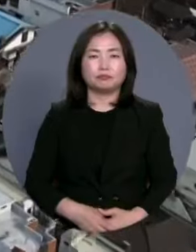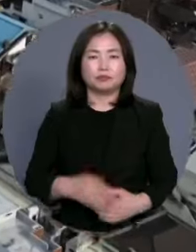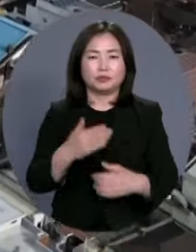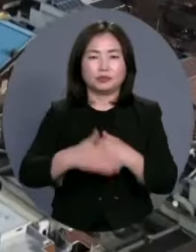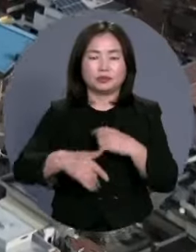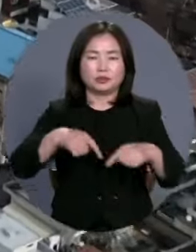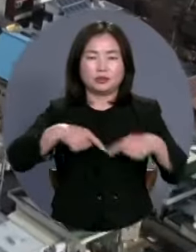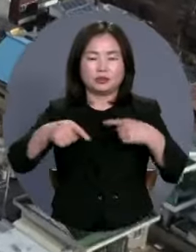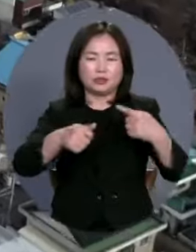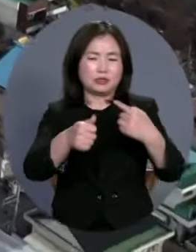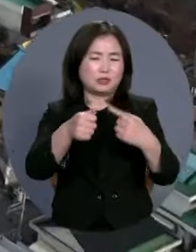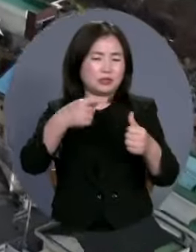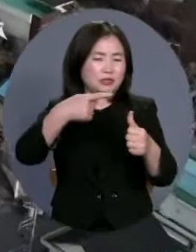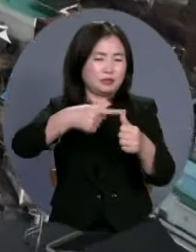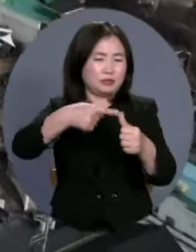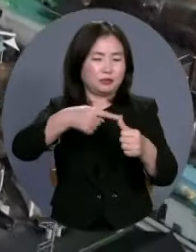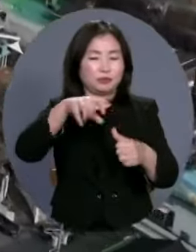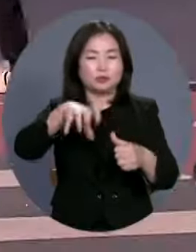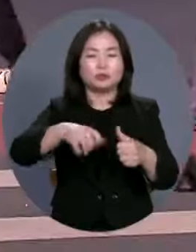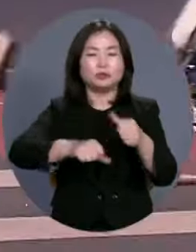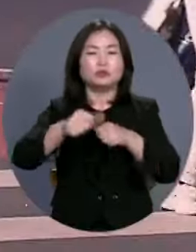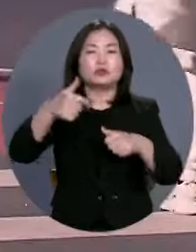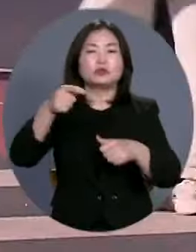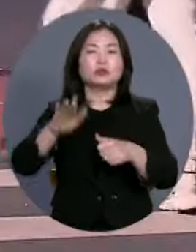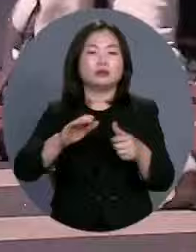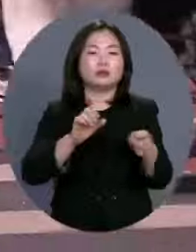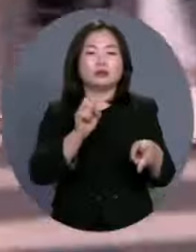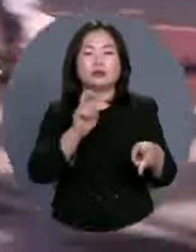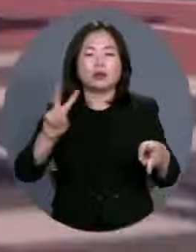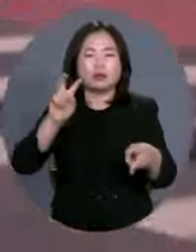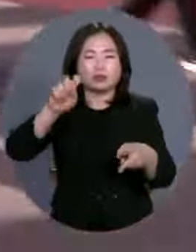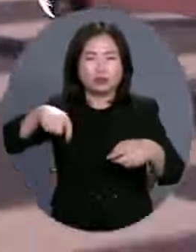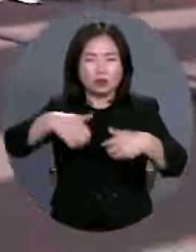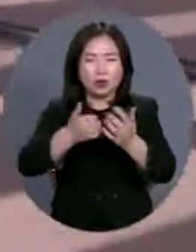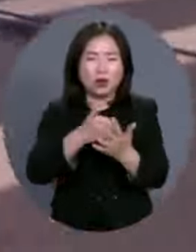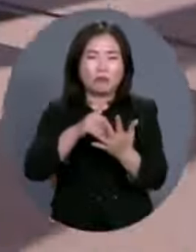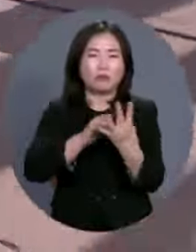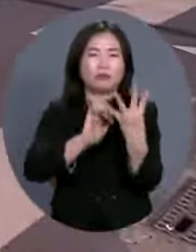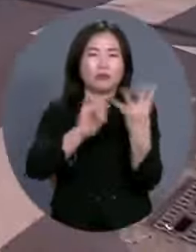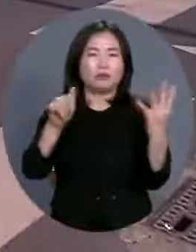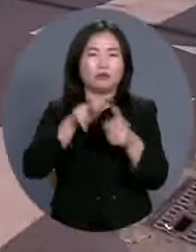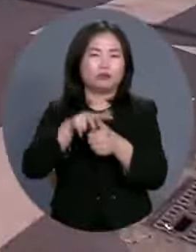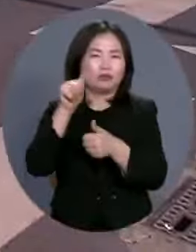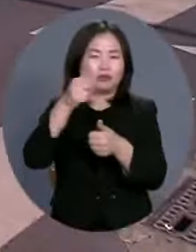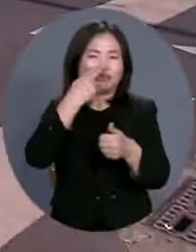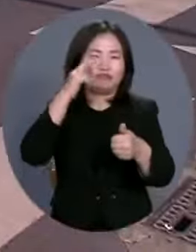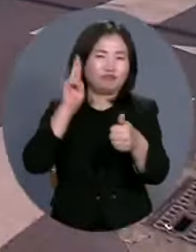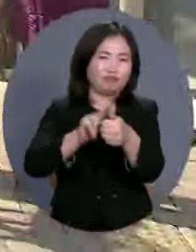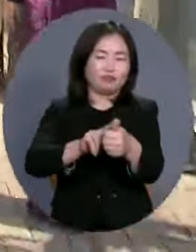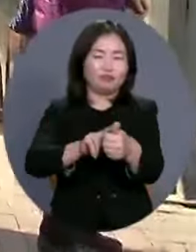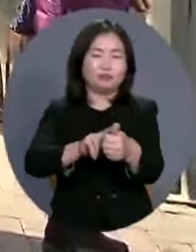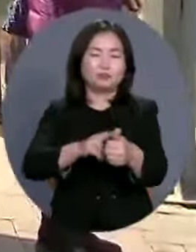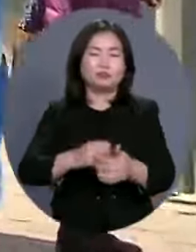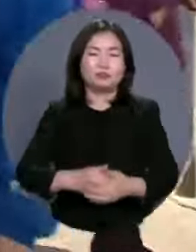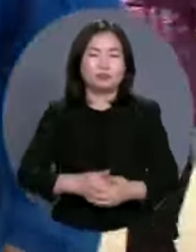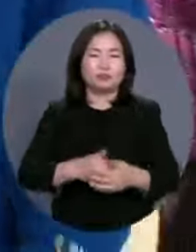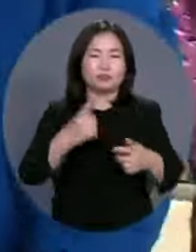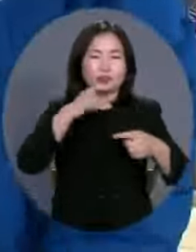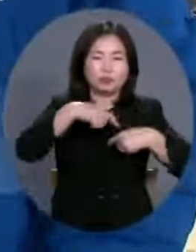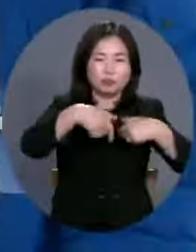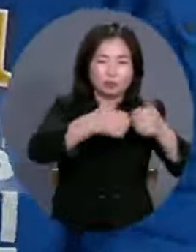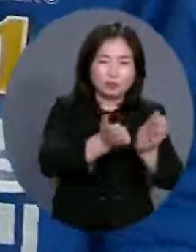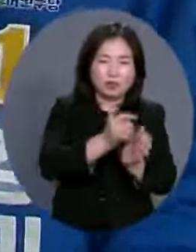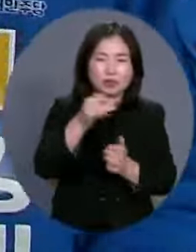대구의 정치 1번지로 불리는 수성구 갑에는 여야 무소속까지 4명의 후보가 도전장을 내밀었습니다.